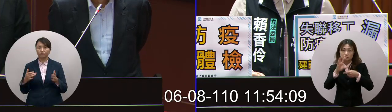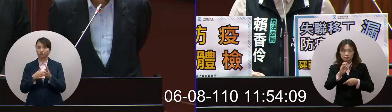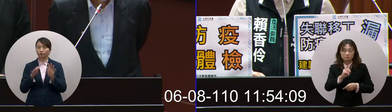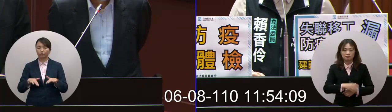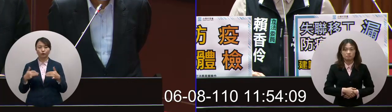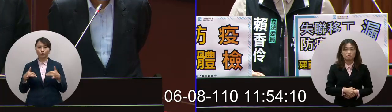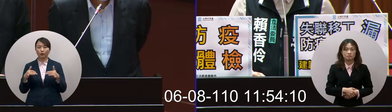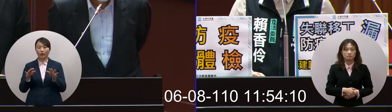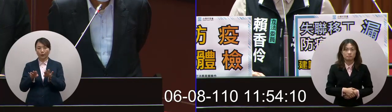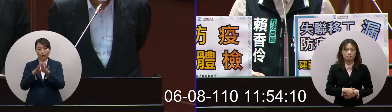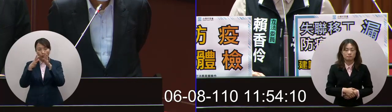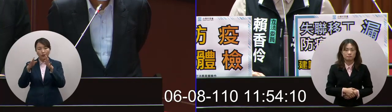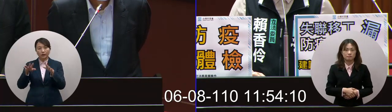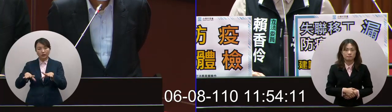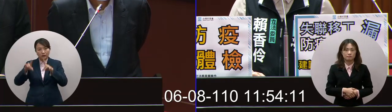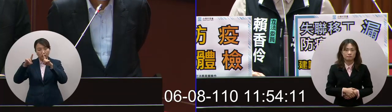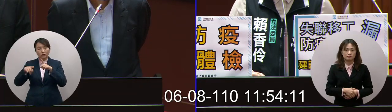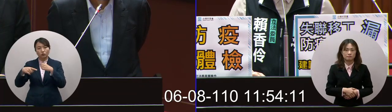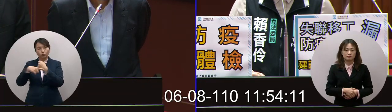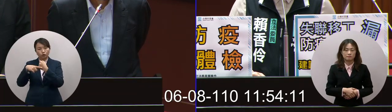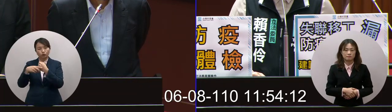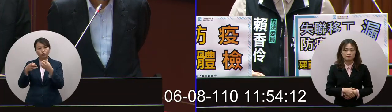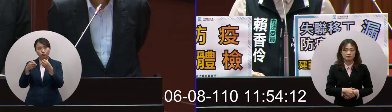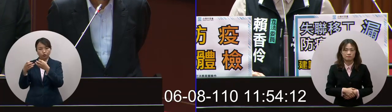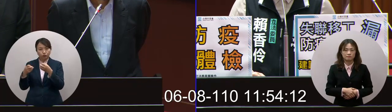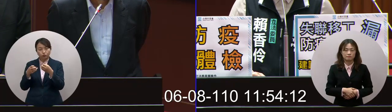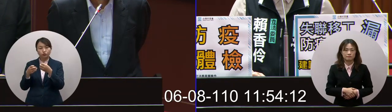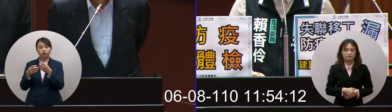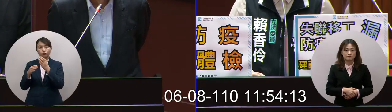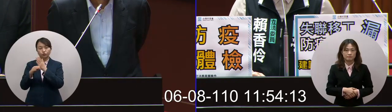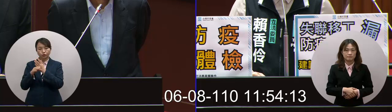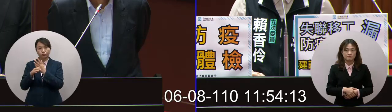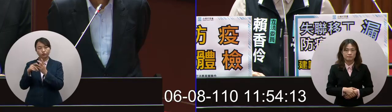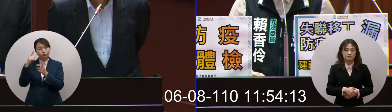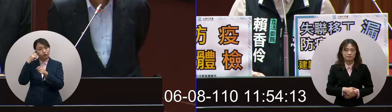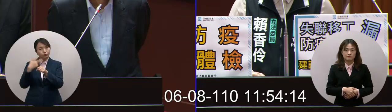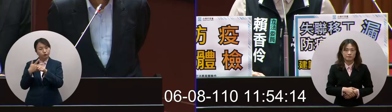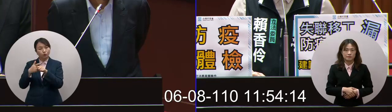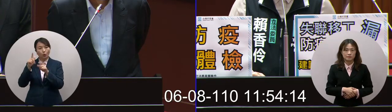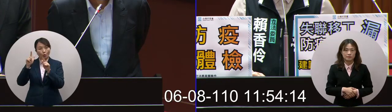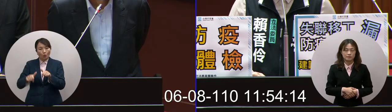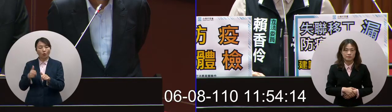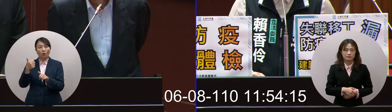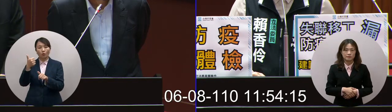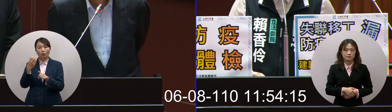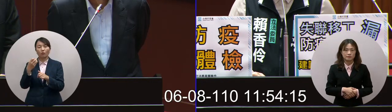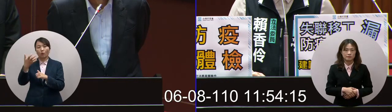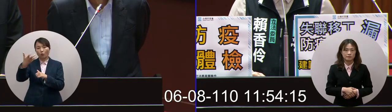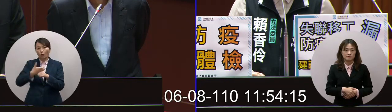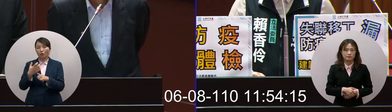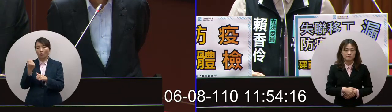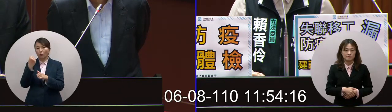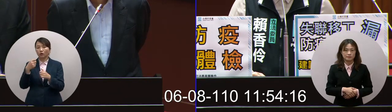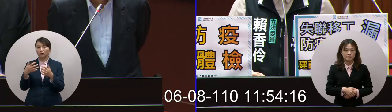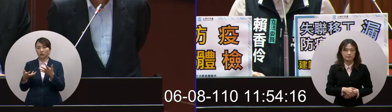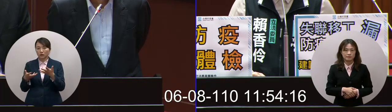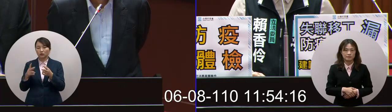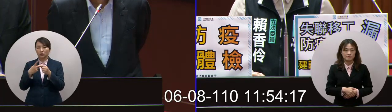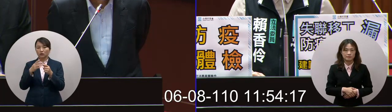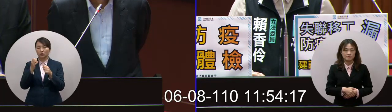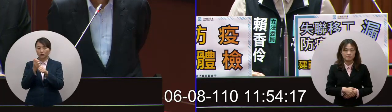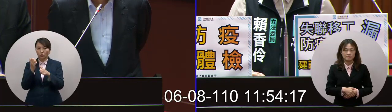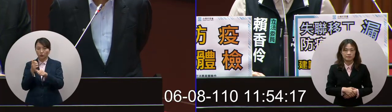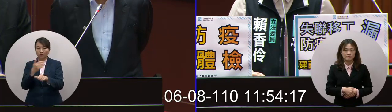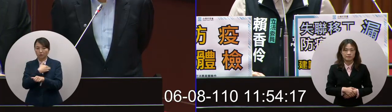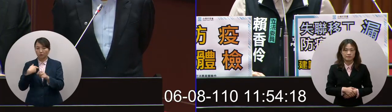还没有，都在开始的阶段，大家都还在开始要讨论这个技术成熟的层面跟授权方面，还有我们的生产